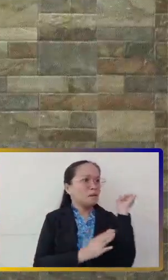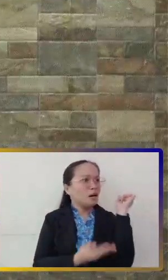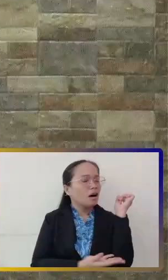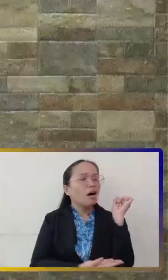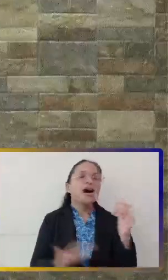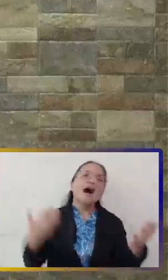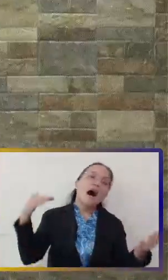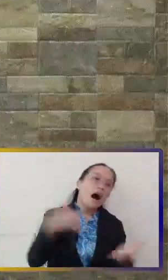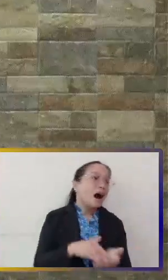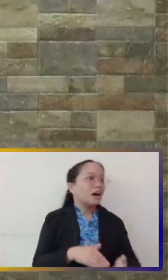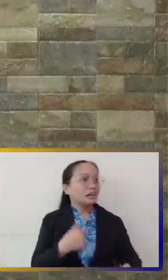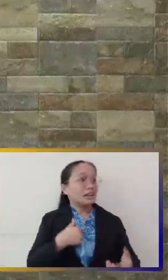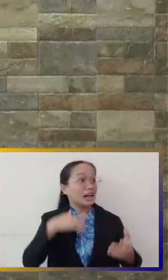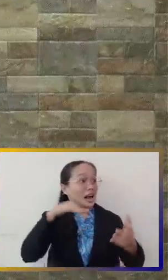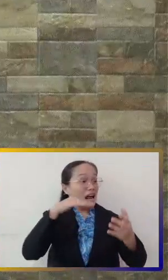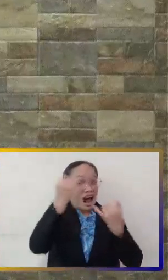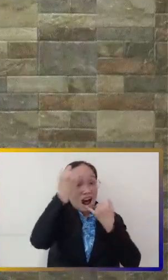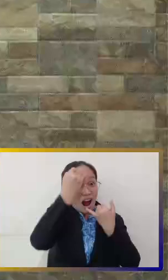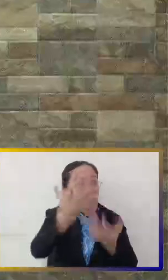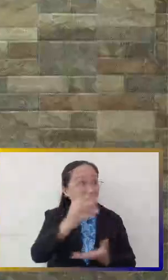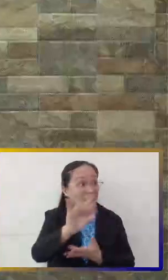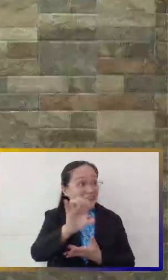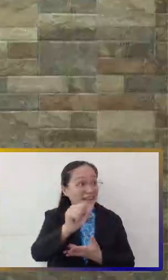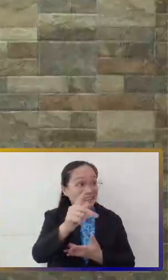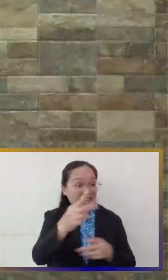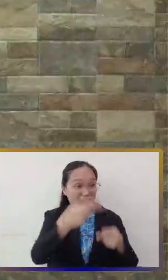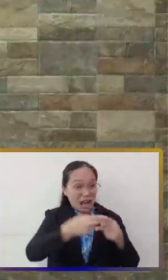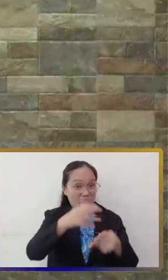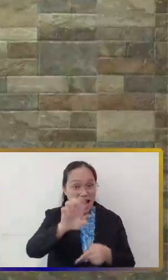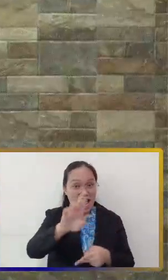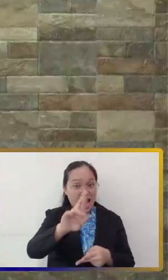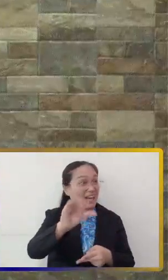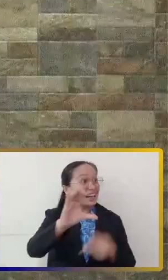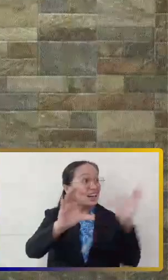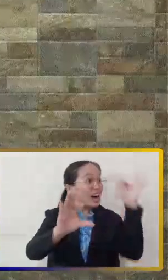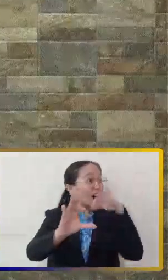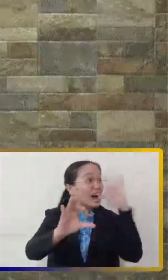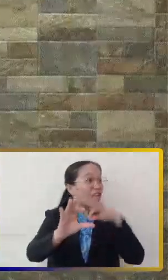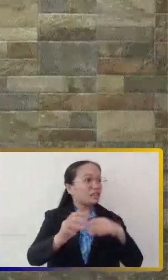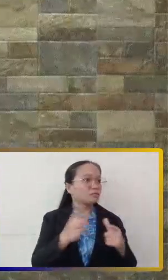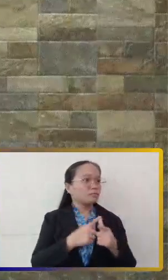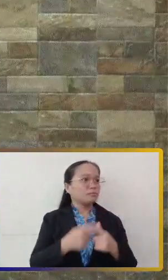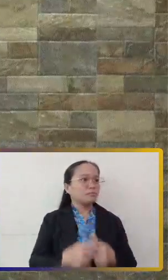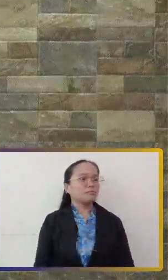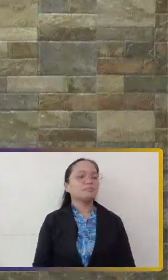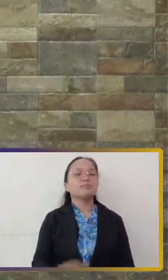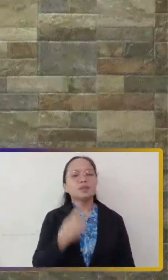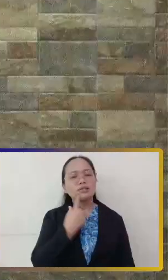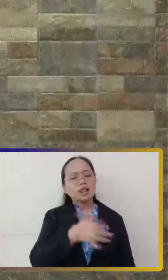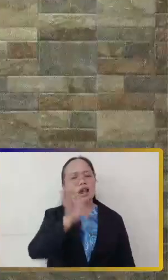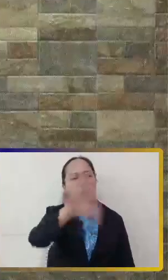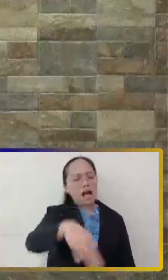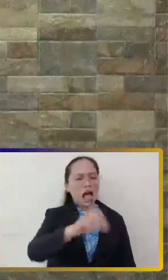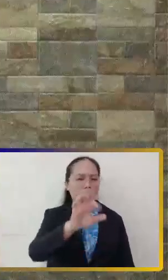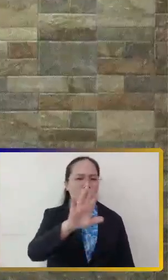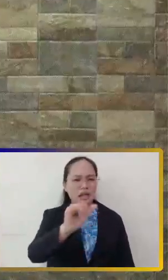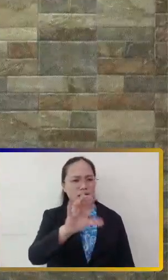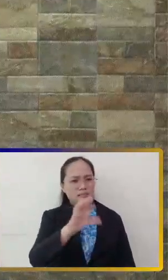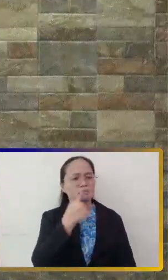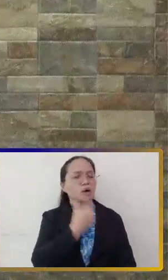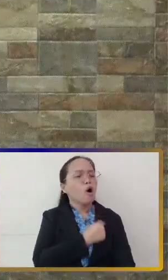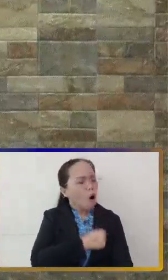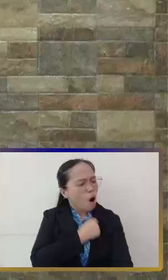naman ako kay Eric sa information. Sabi ko, Eric, nagkamali ko kanina, pasensya ka na ha. Saka sorry sa